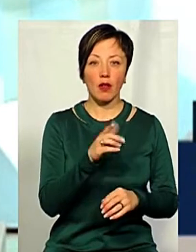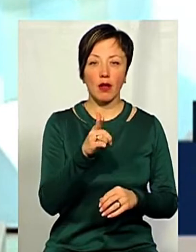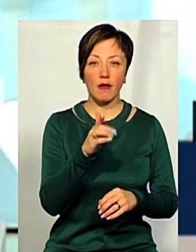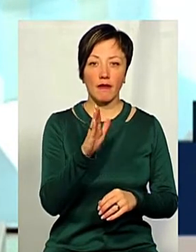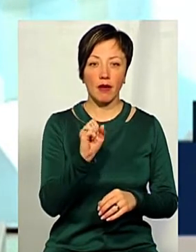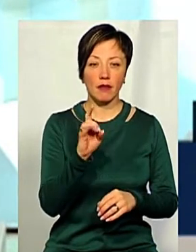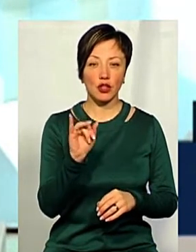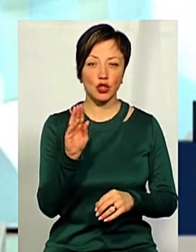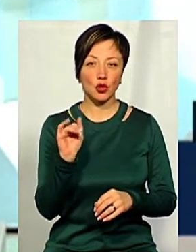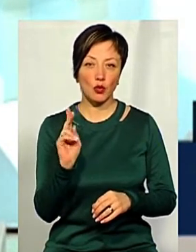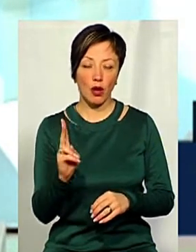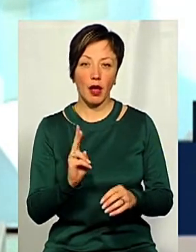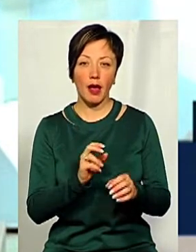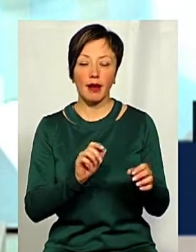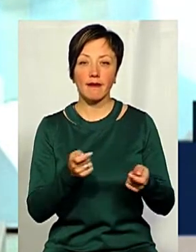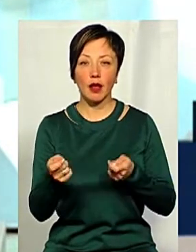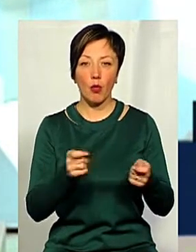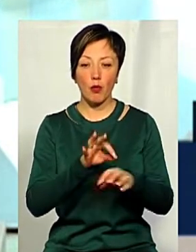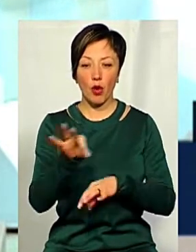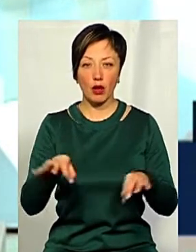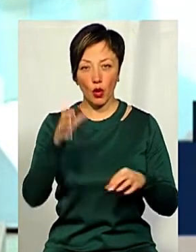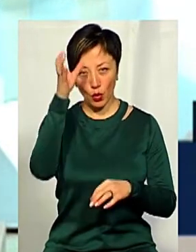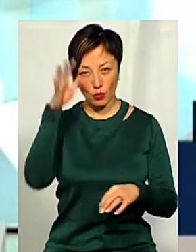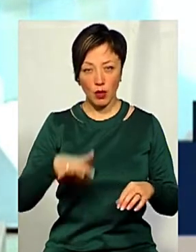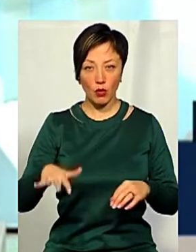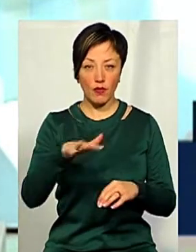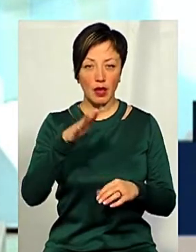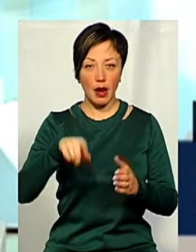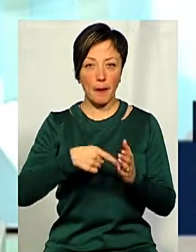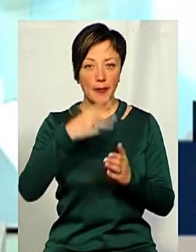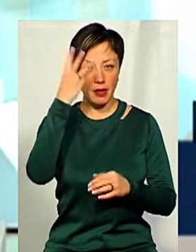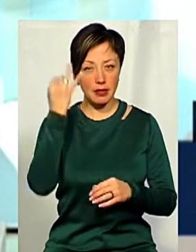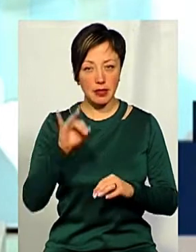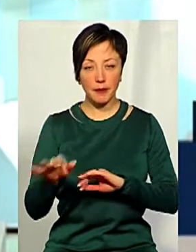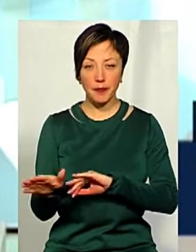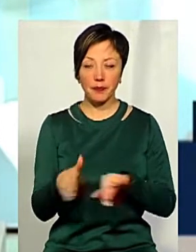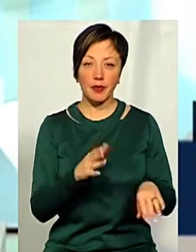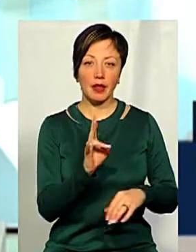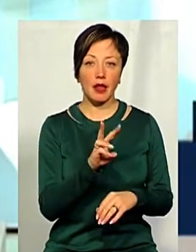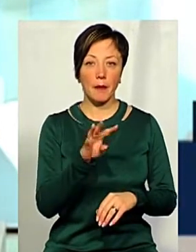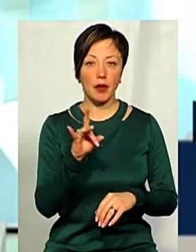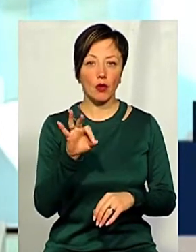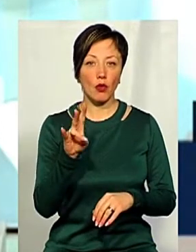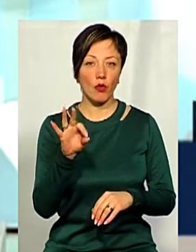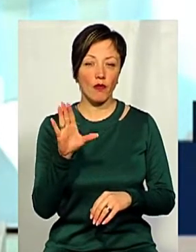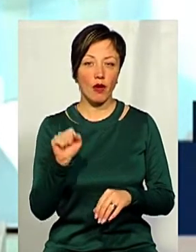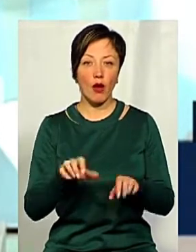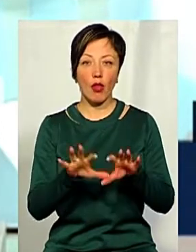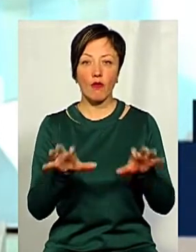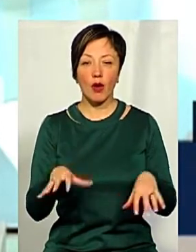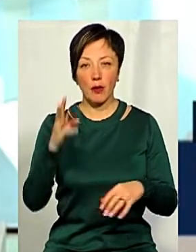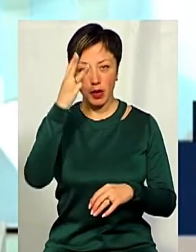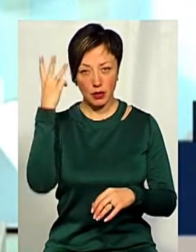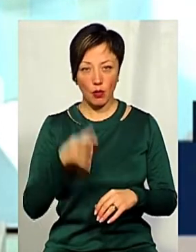Ваврищуком, керівником проєкту «Розумне довкілля Хмельницький», та Наталією Мироновою, головою